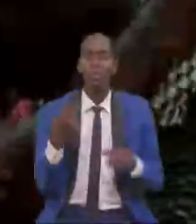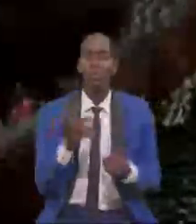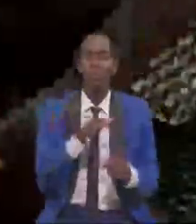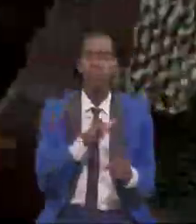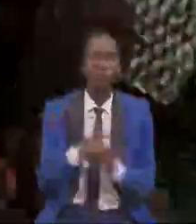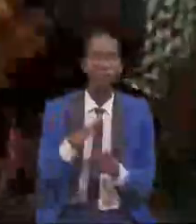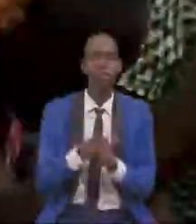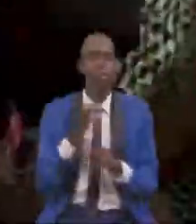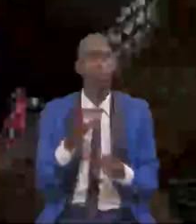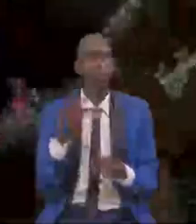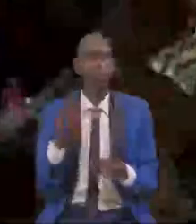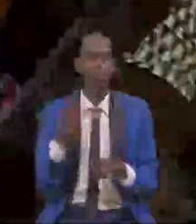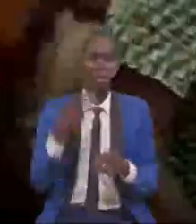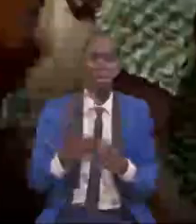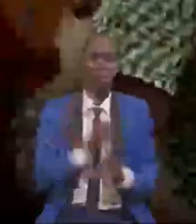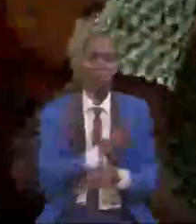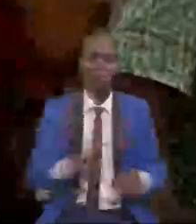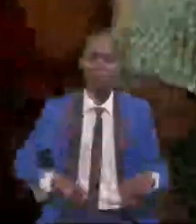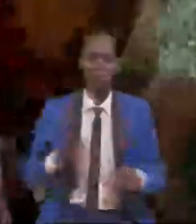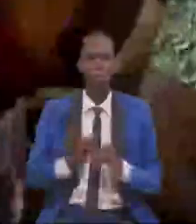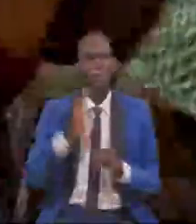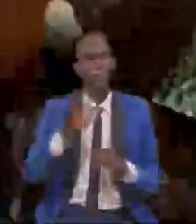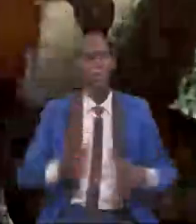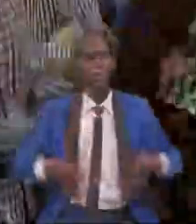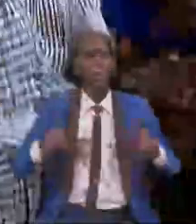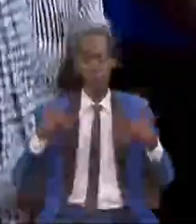la suffisance du nom de Jésus dans ta vie.